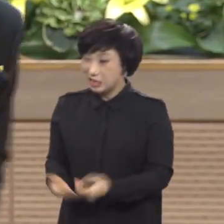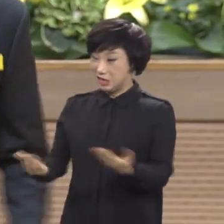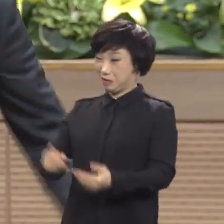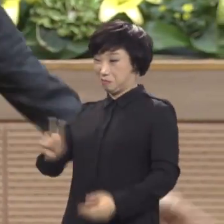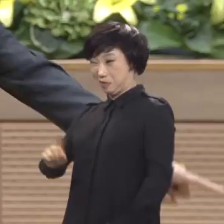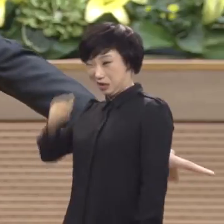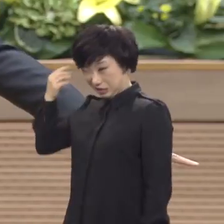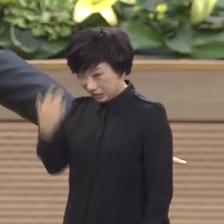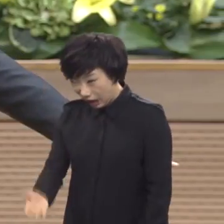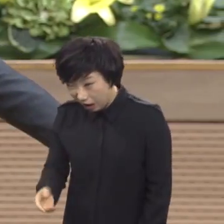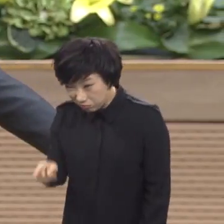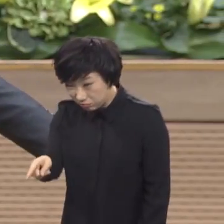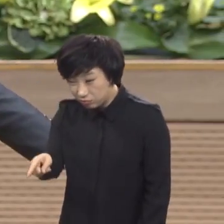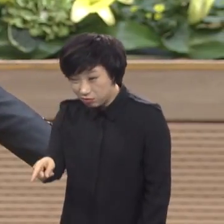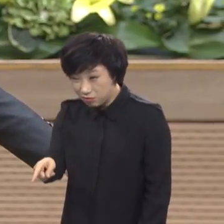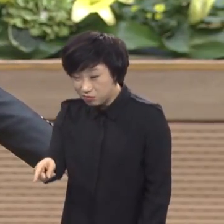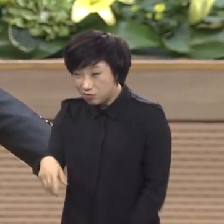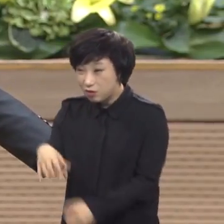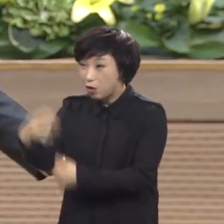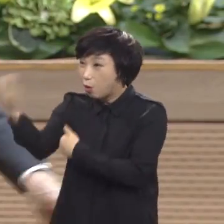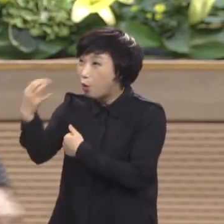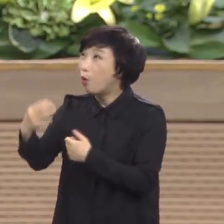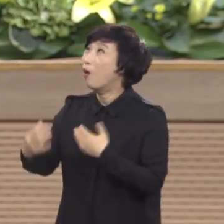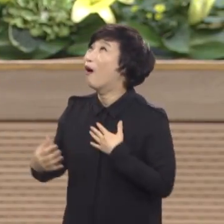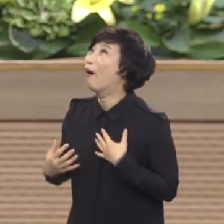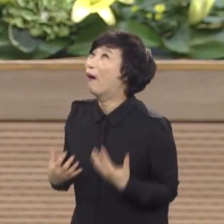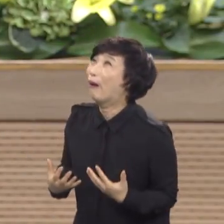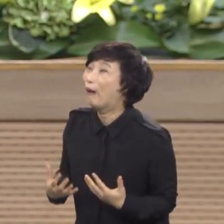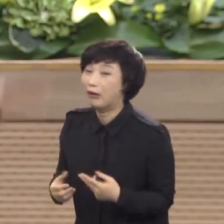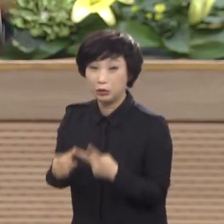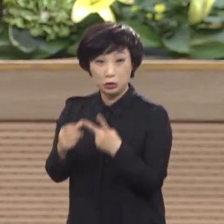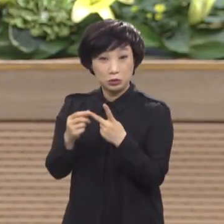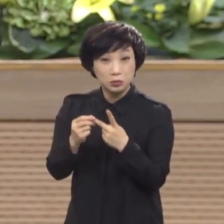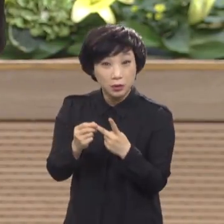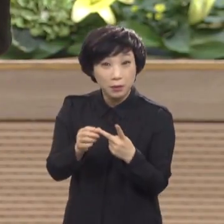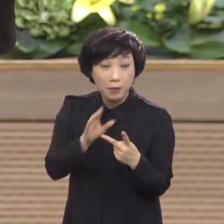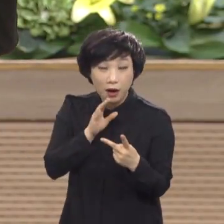짓이야! 이렇게 하실 수 있다 이 말이요. 하나는